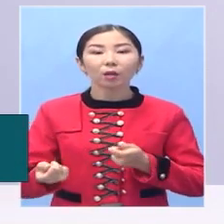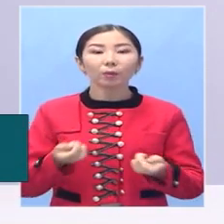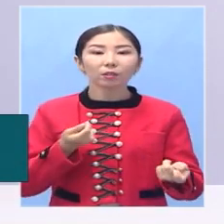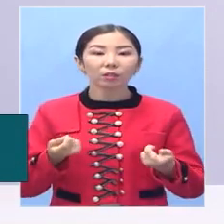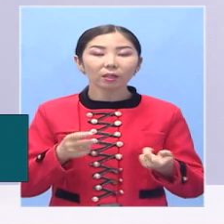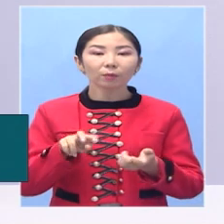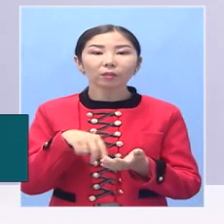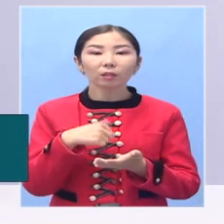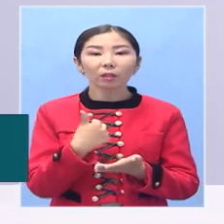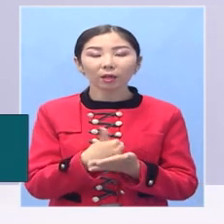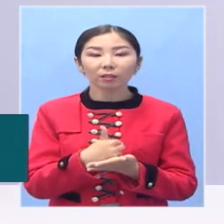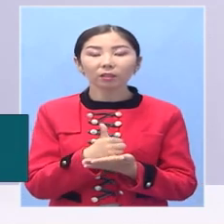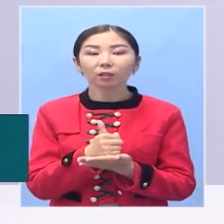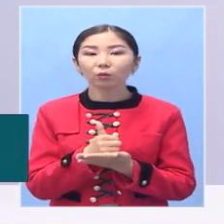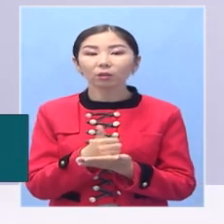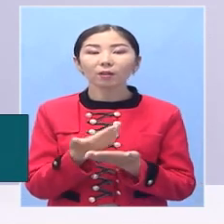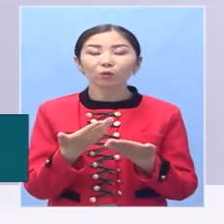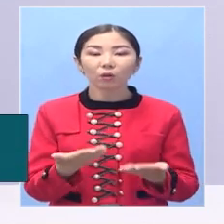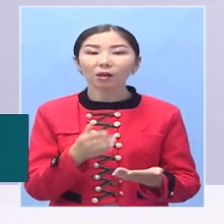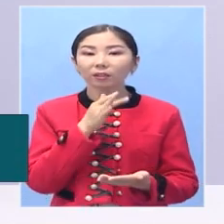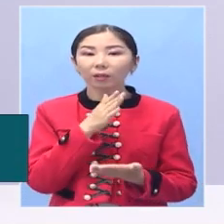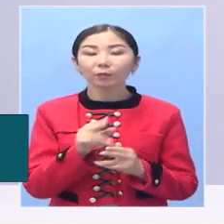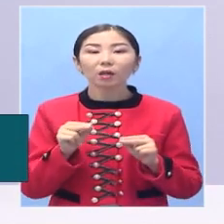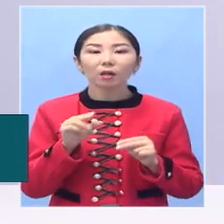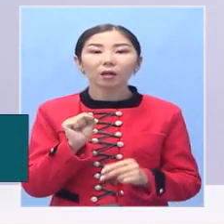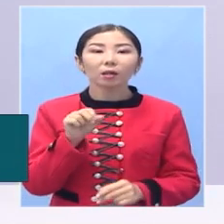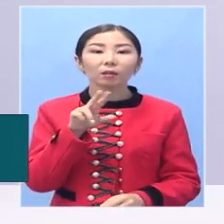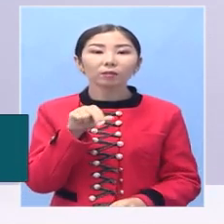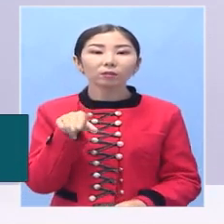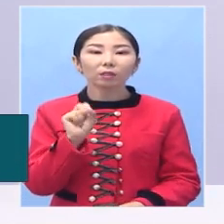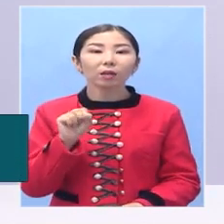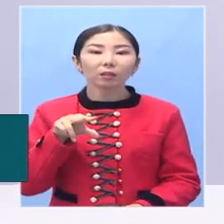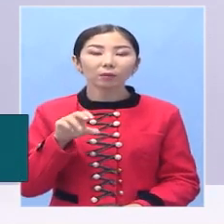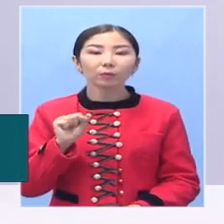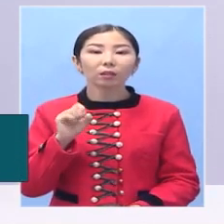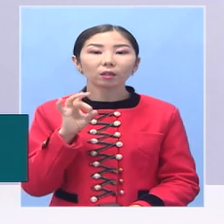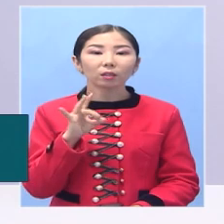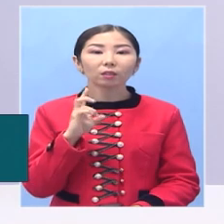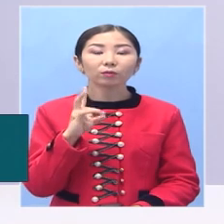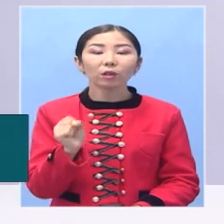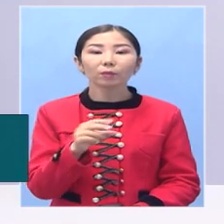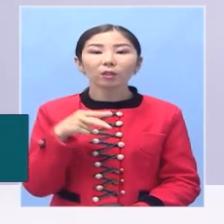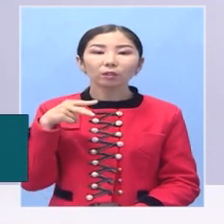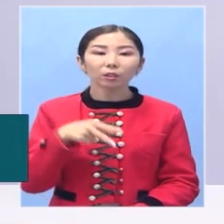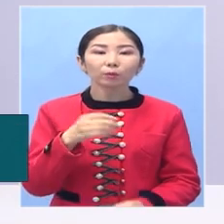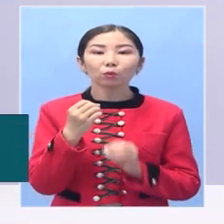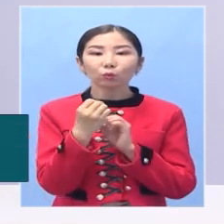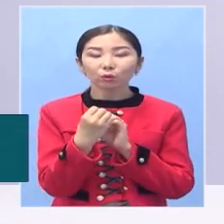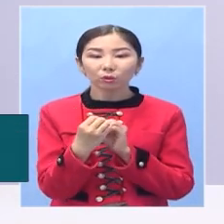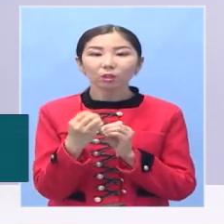енді қазір таңда Адаларна деген мекеме бізде жұмыс жасап жатыр. 2017 жылдан бері